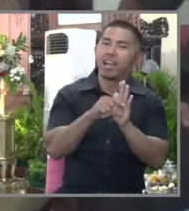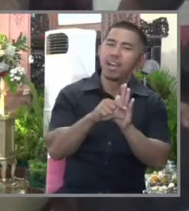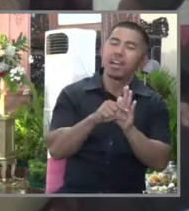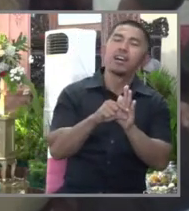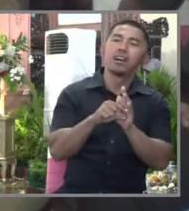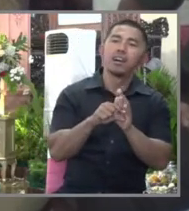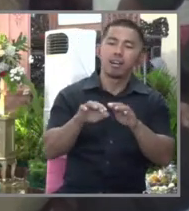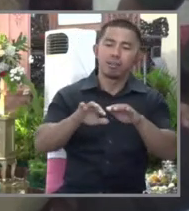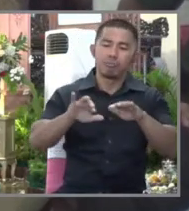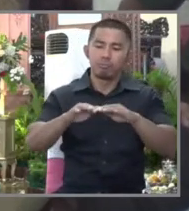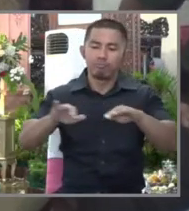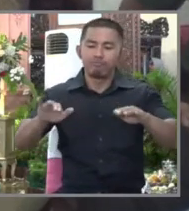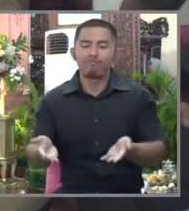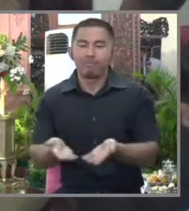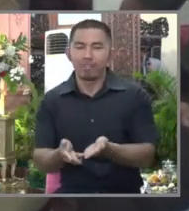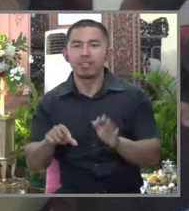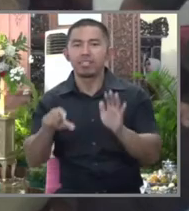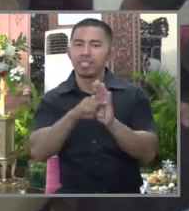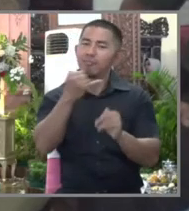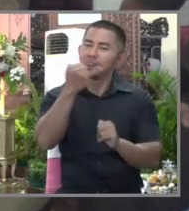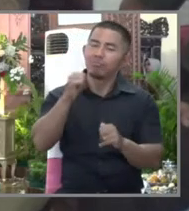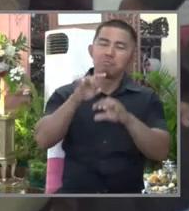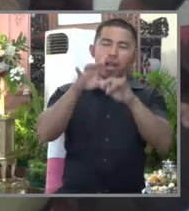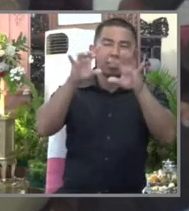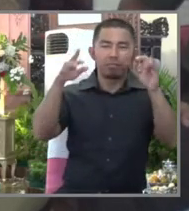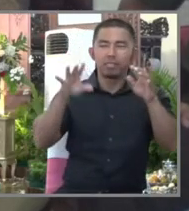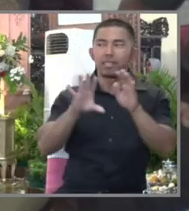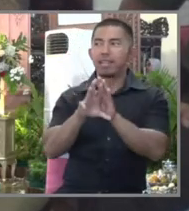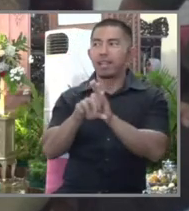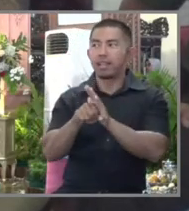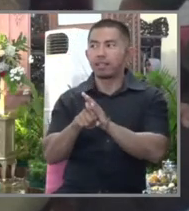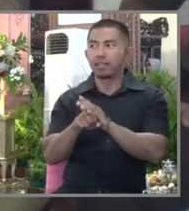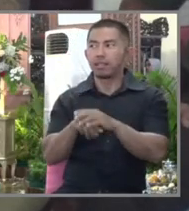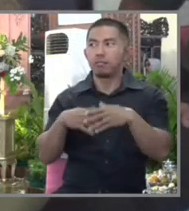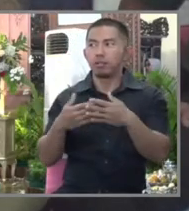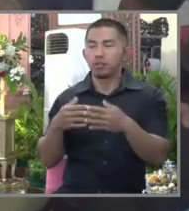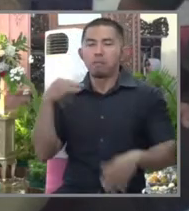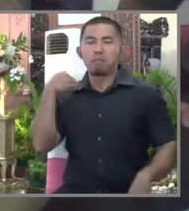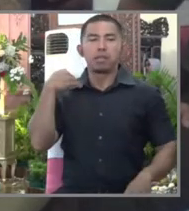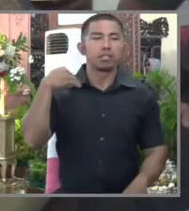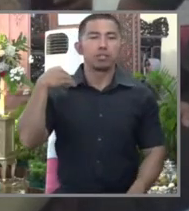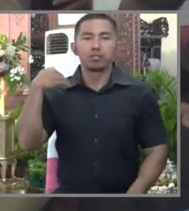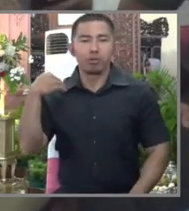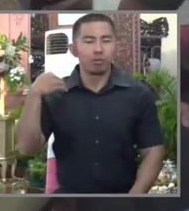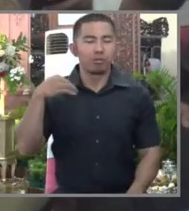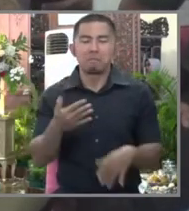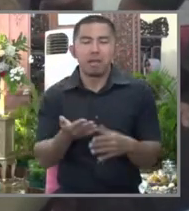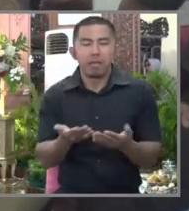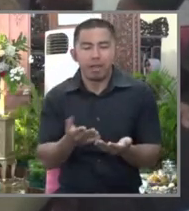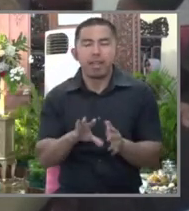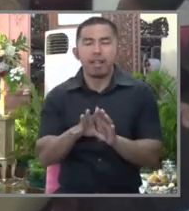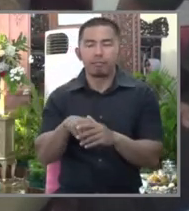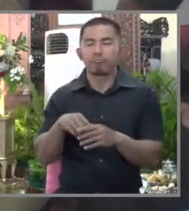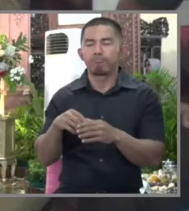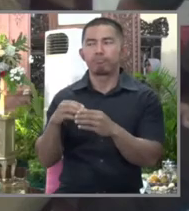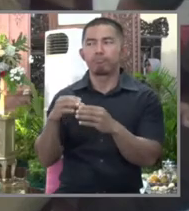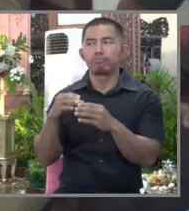packagingnya, bagaimana cara desainnya, terus kemudian mungkin ada fashion show gitu ya? Oke? Okay?